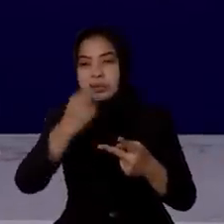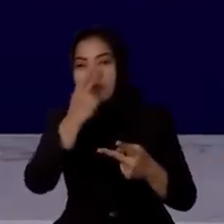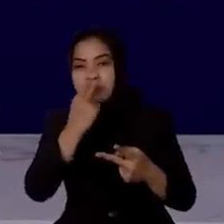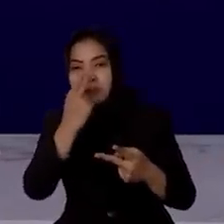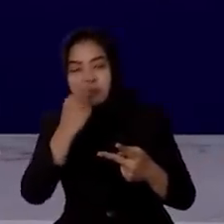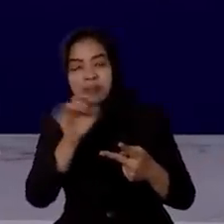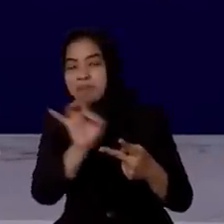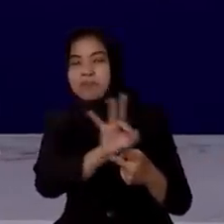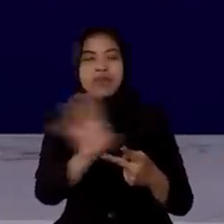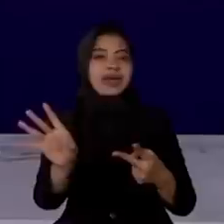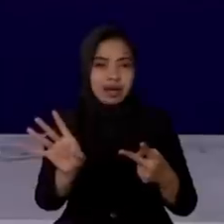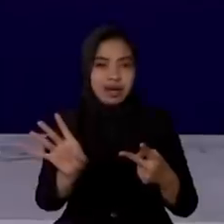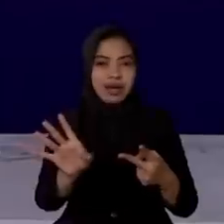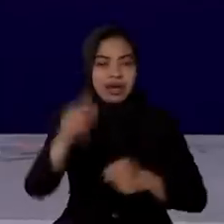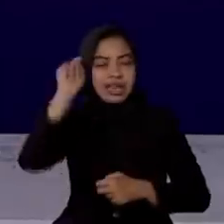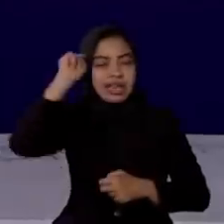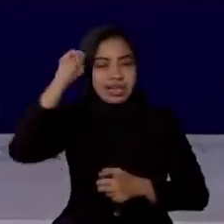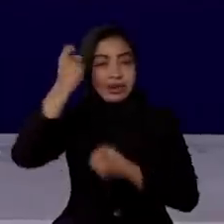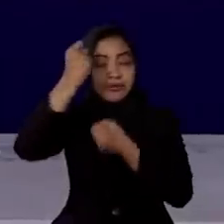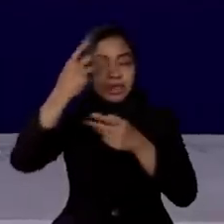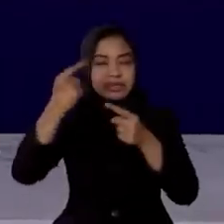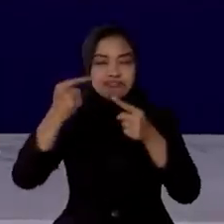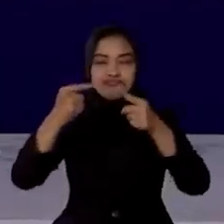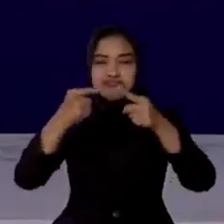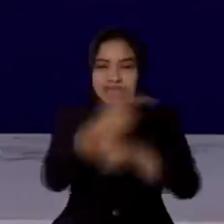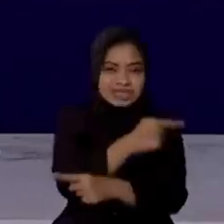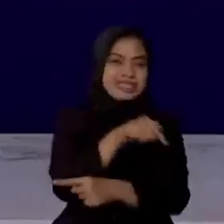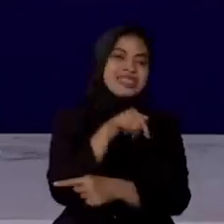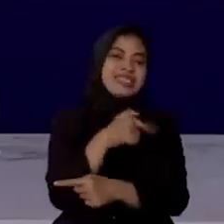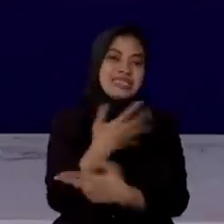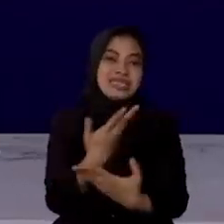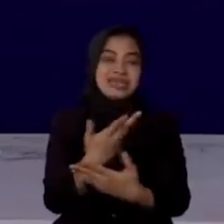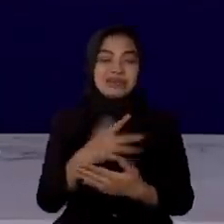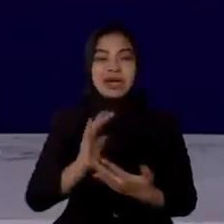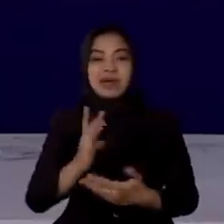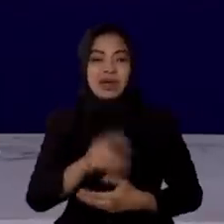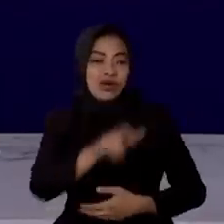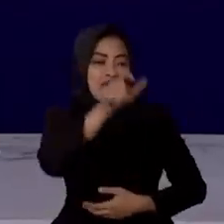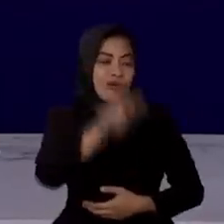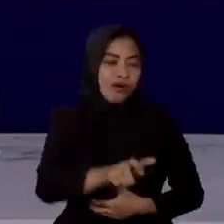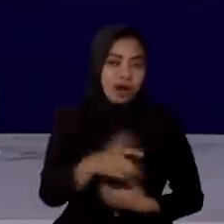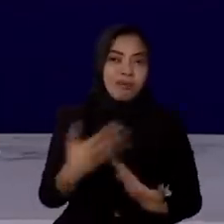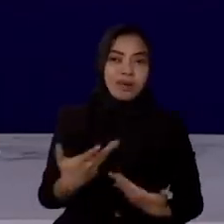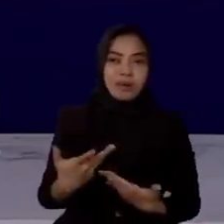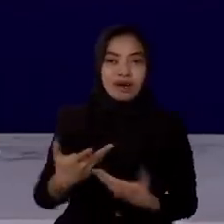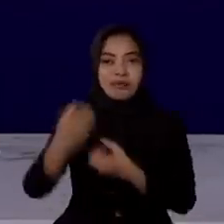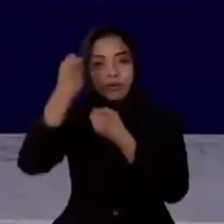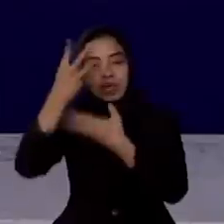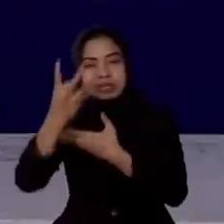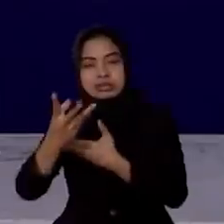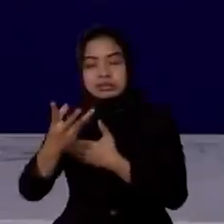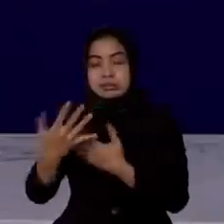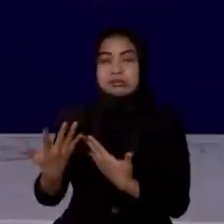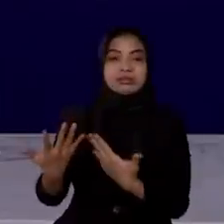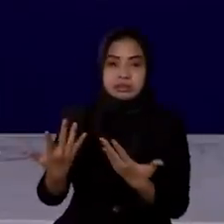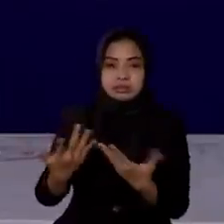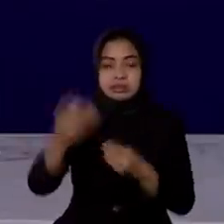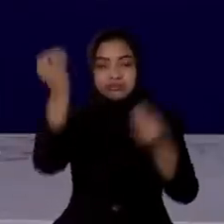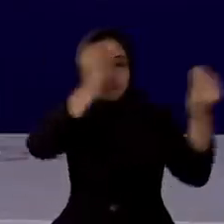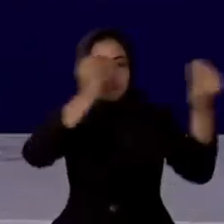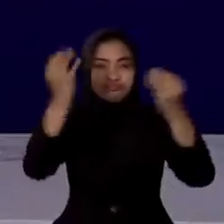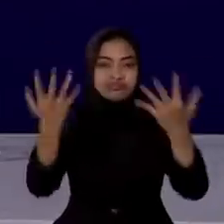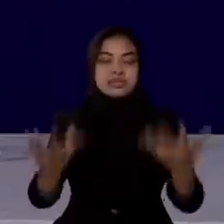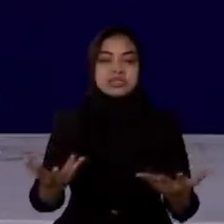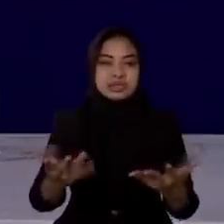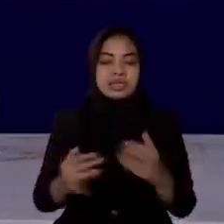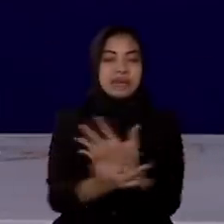mengingatkan kepada masyarakat, misinformasi dapat mempengaruhi respon seseorang terhadap suatu informasi. Oleh karena